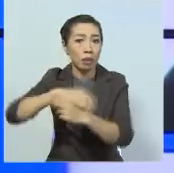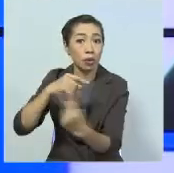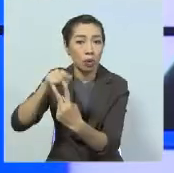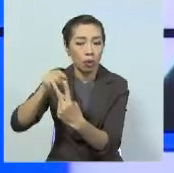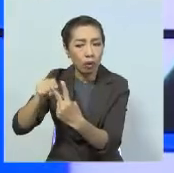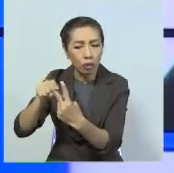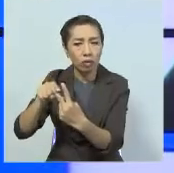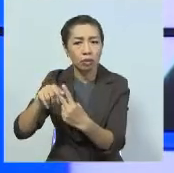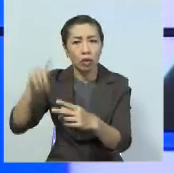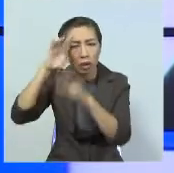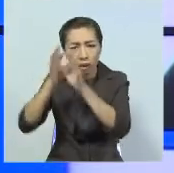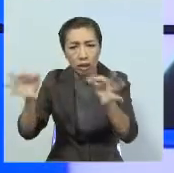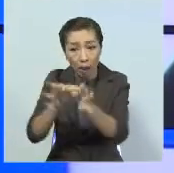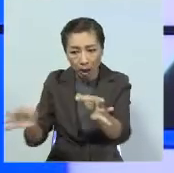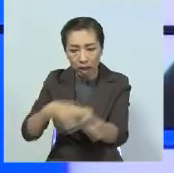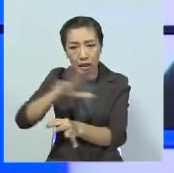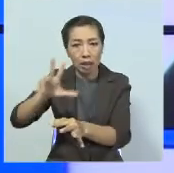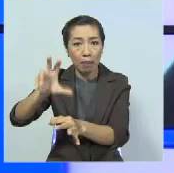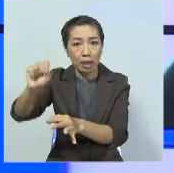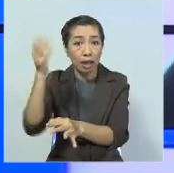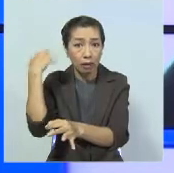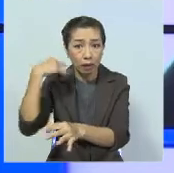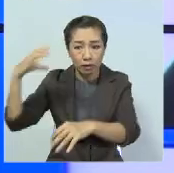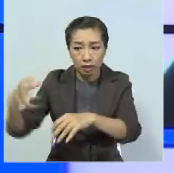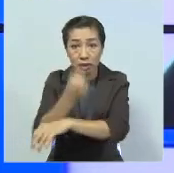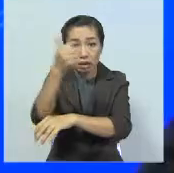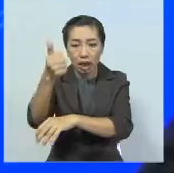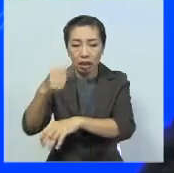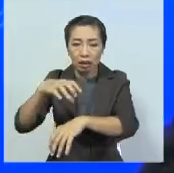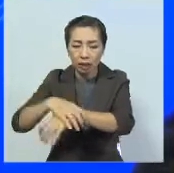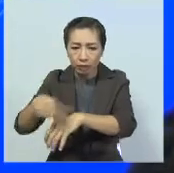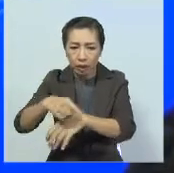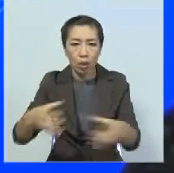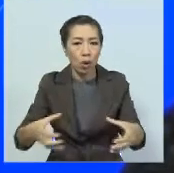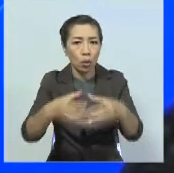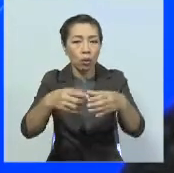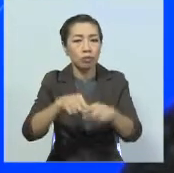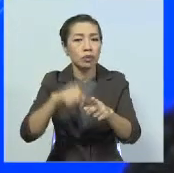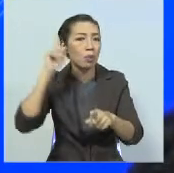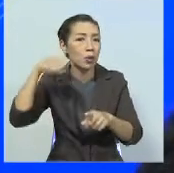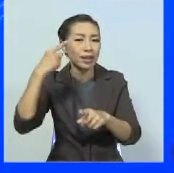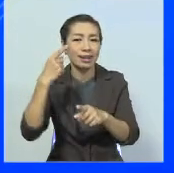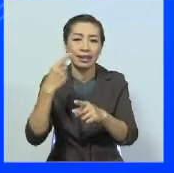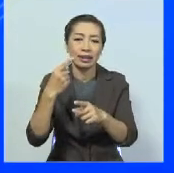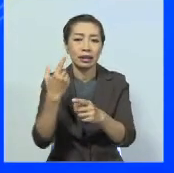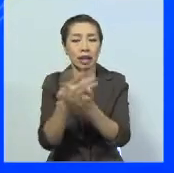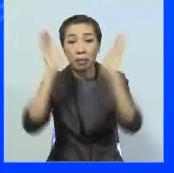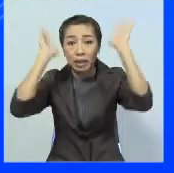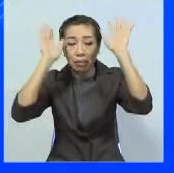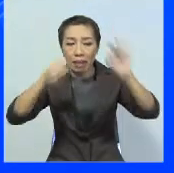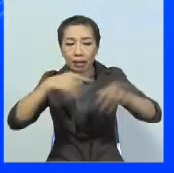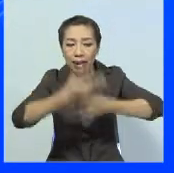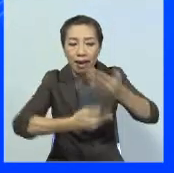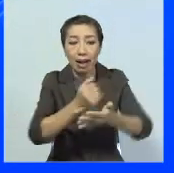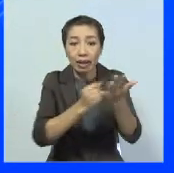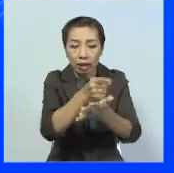พร้อมเครือข่ายยาบ้าอีก300,000 เม็ดโดยเครือข่าย PR เงินล้านเนี่ยค่ะตำรวจเขาก็เลยขอศาลออ